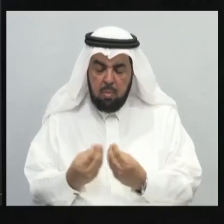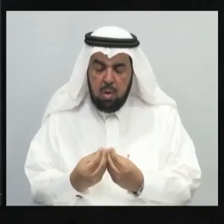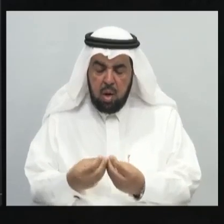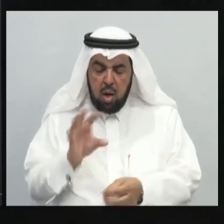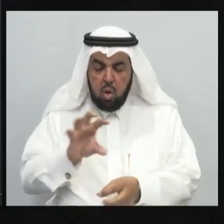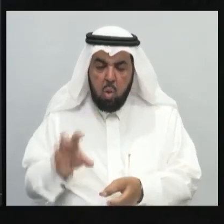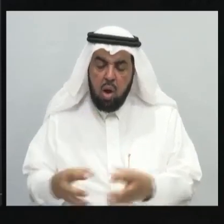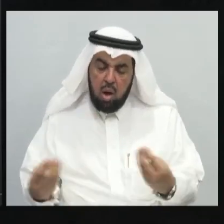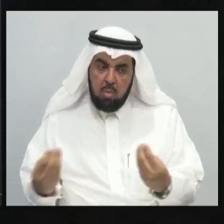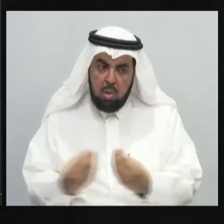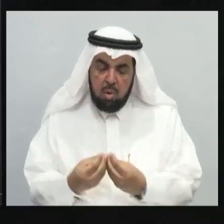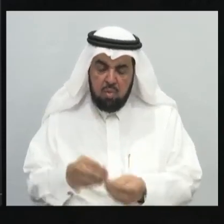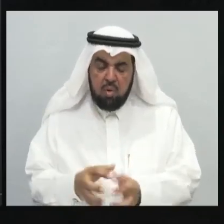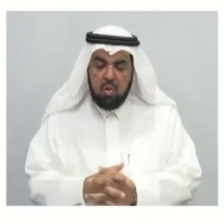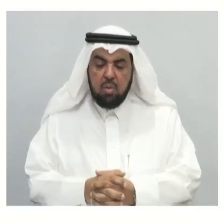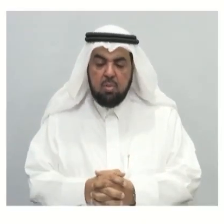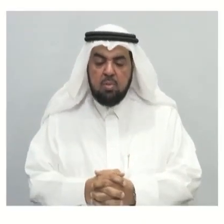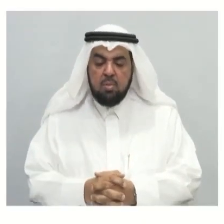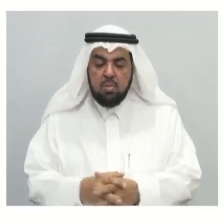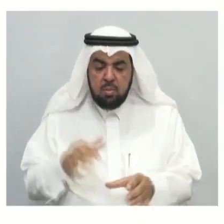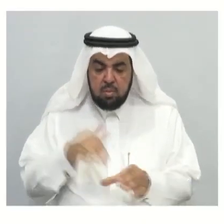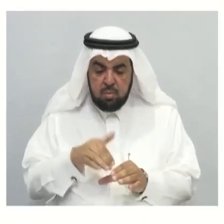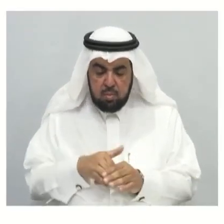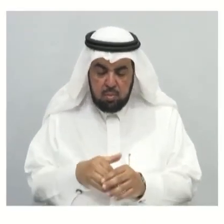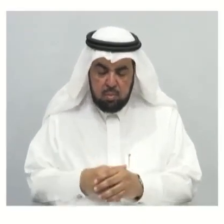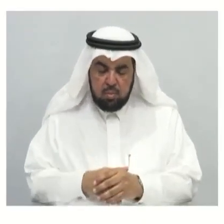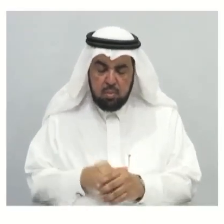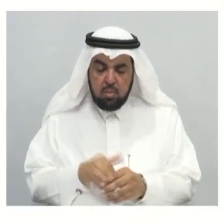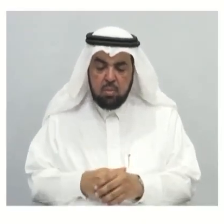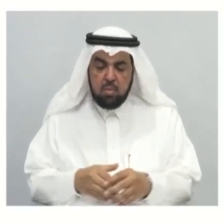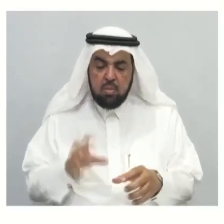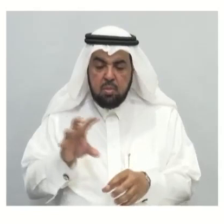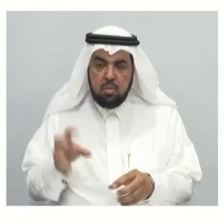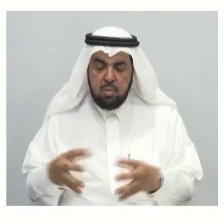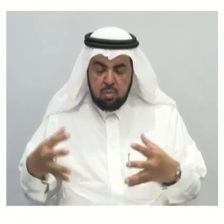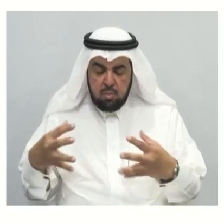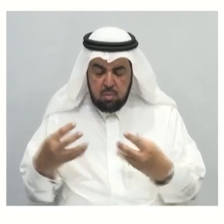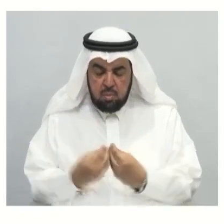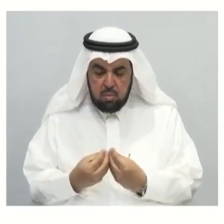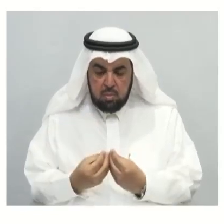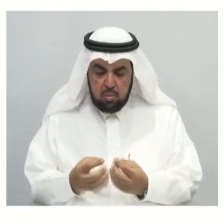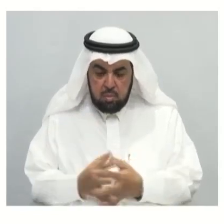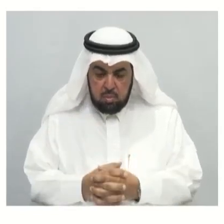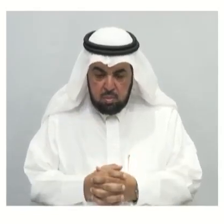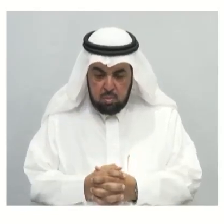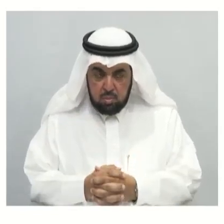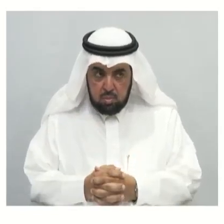الدول الاعضاء وايضا داخل الدول الاعضاء وهي الدفاع عن القضايا